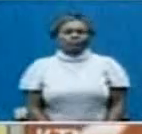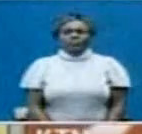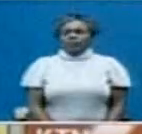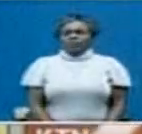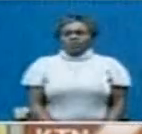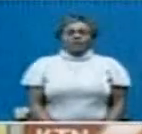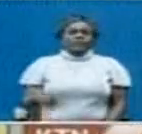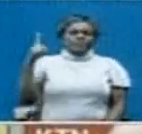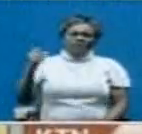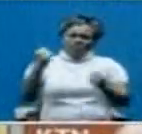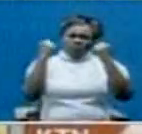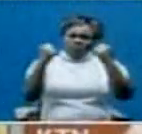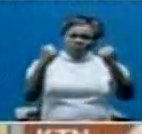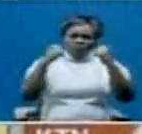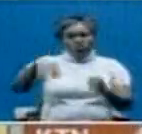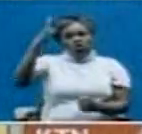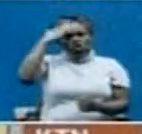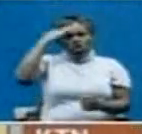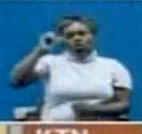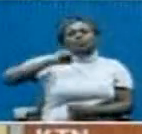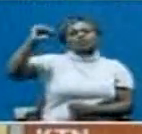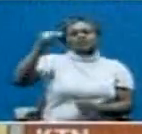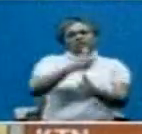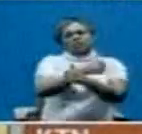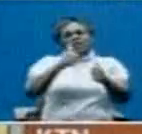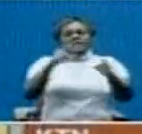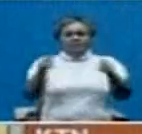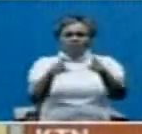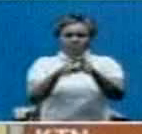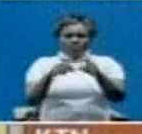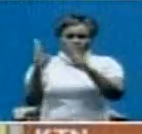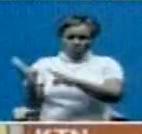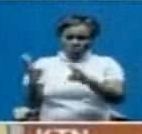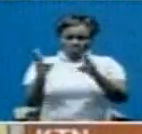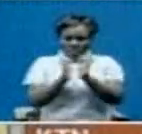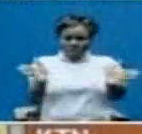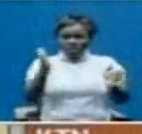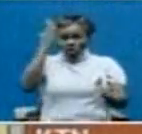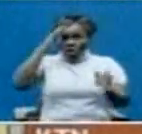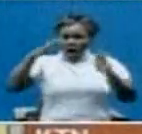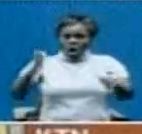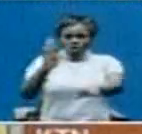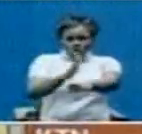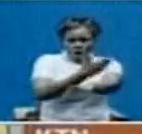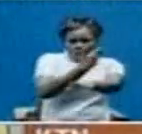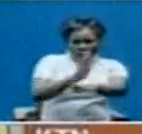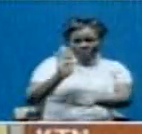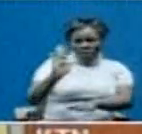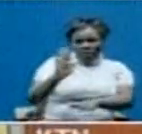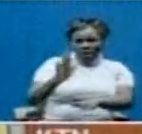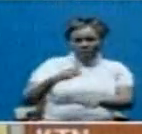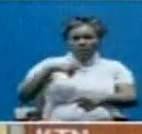alikuwa kigogo wa kutajika katika ulingo wa kisiasa, na kwa wananchi alitambulika sana kutokana na wimbo wake maarufu wa